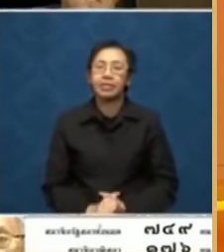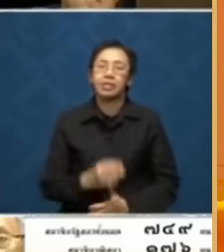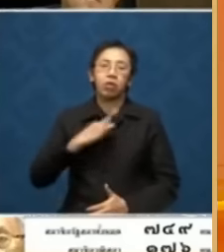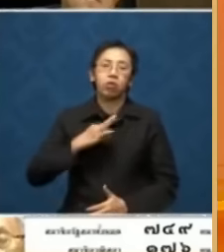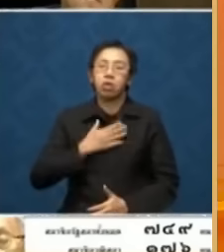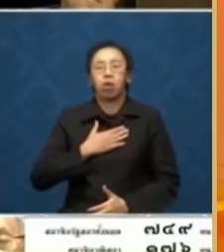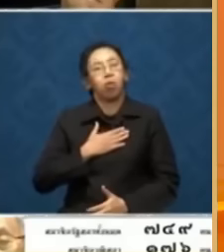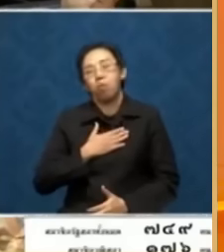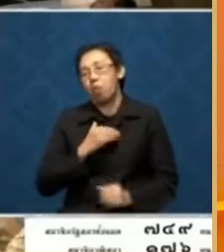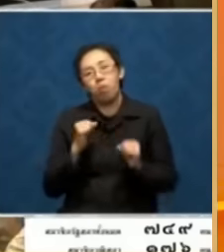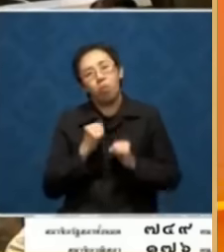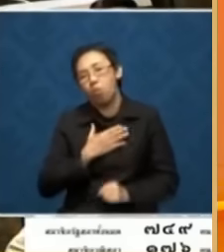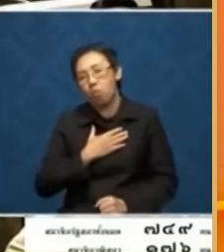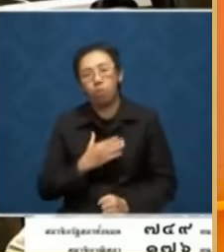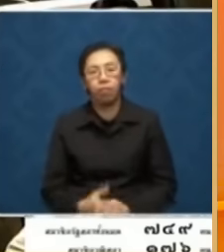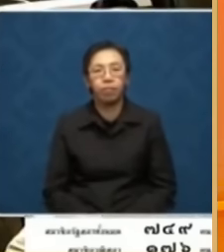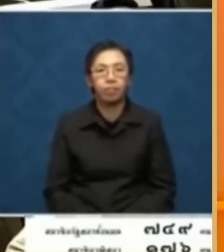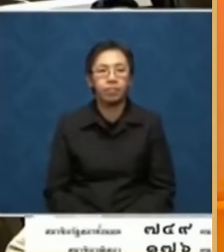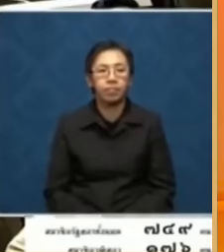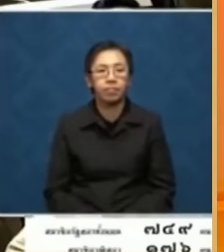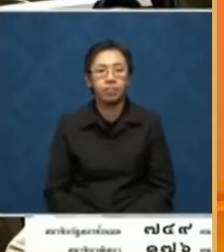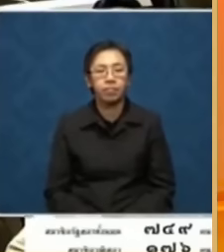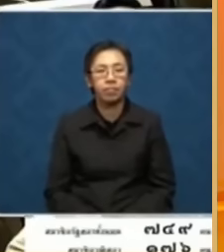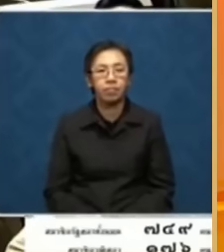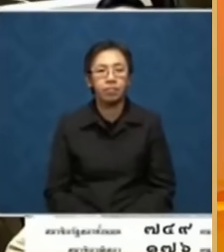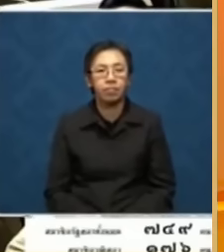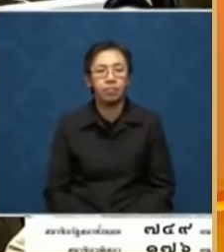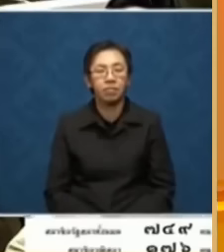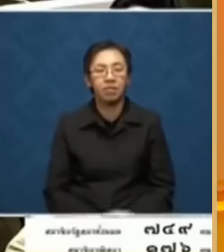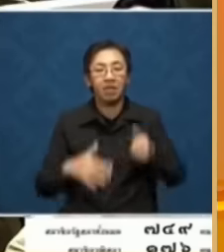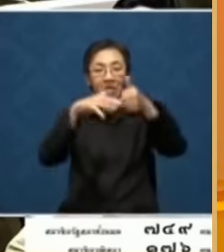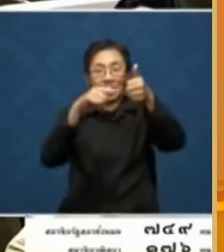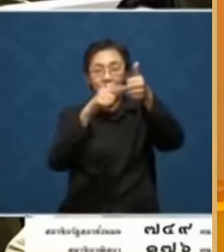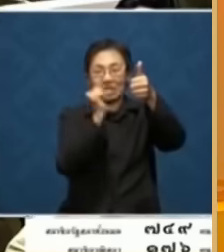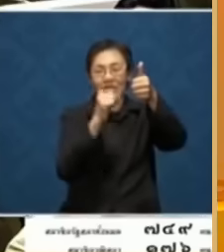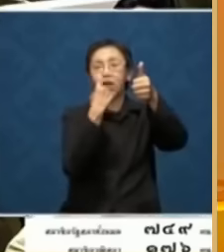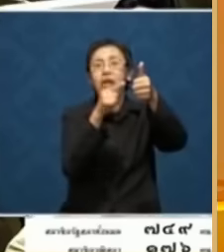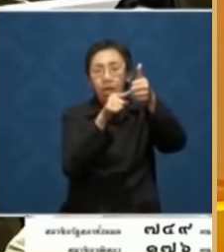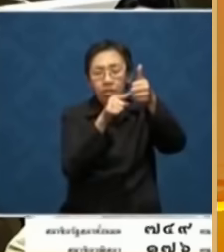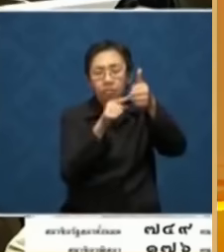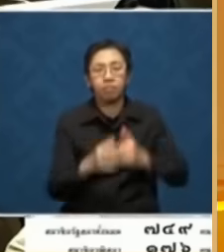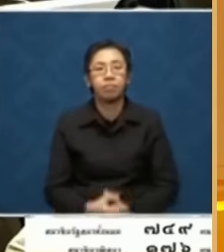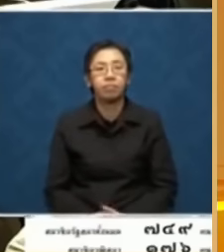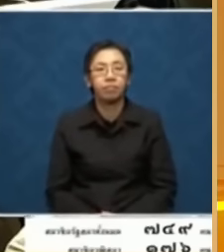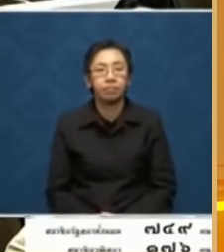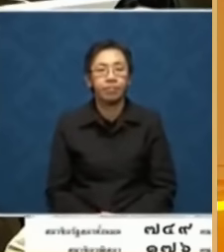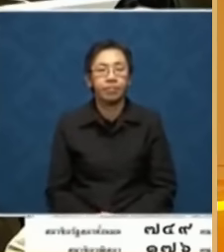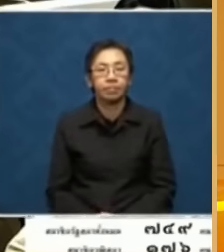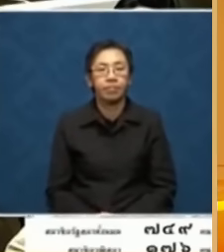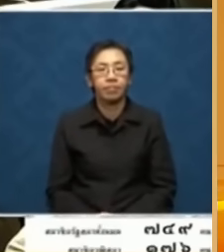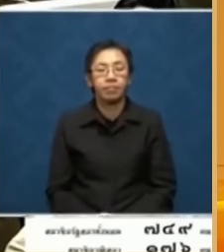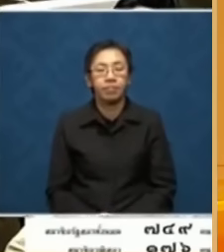การลดโทษกฎหมาย 112หมิ่นสถาบันกำหนดโทษจำคุกเหลือเพียง 6เดือน